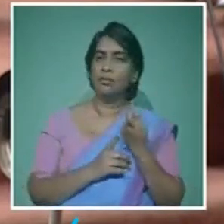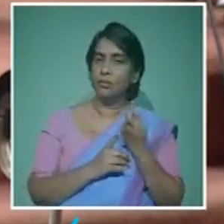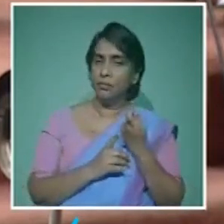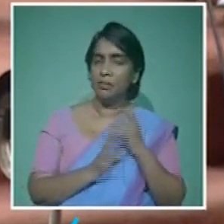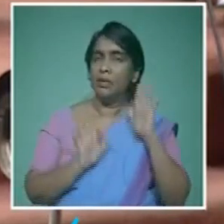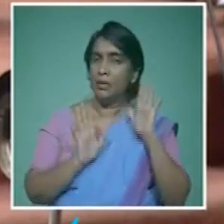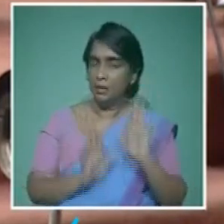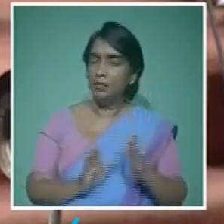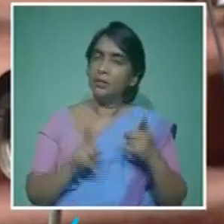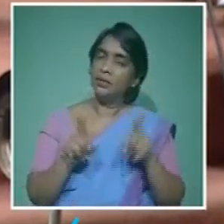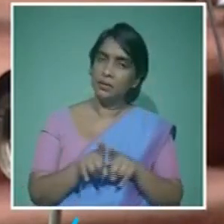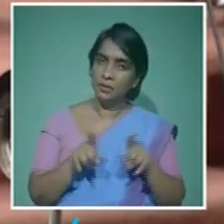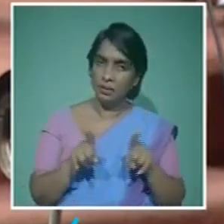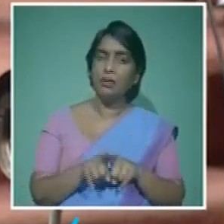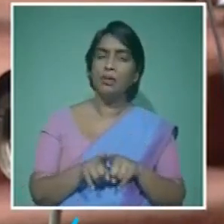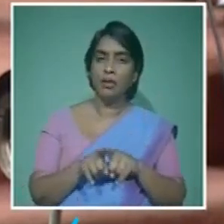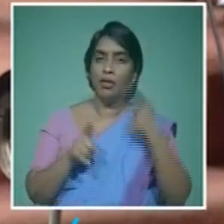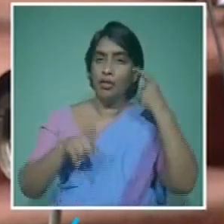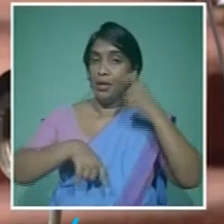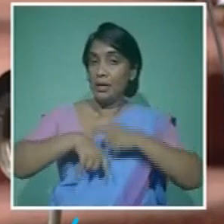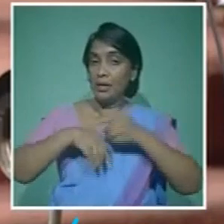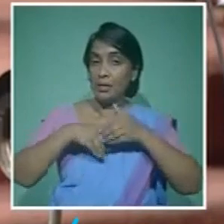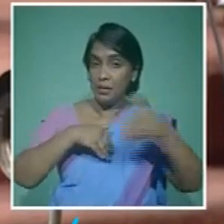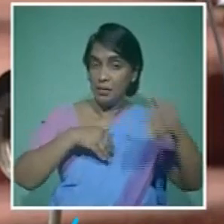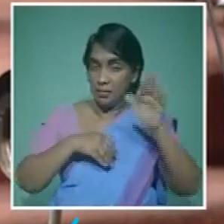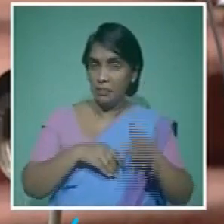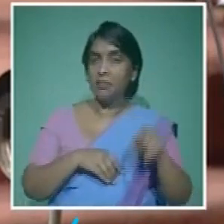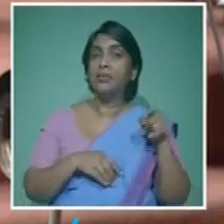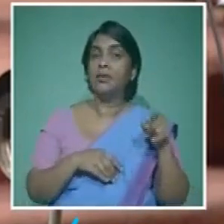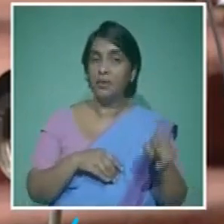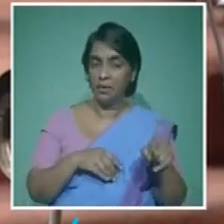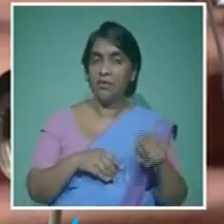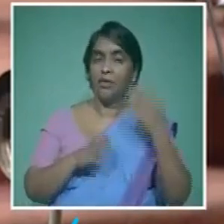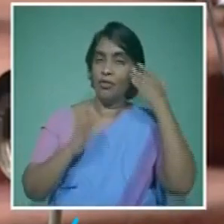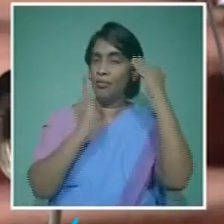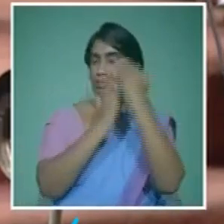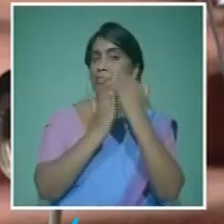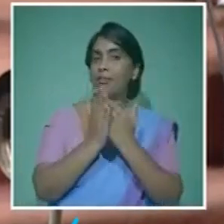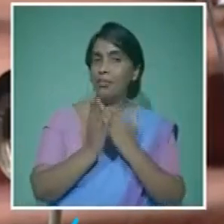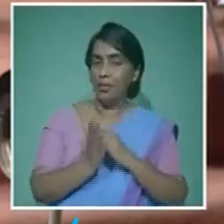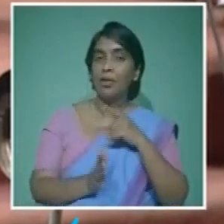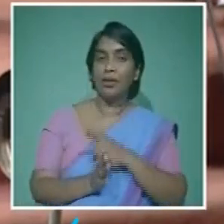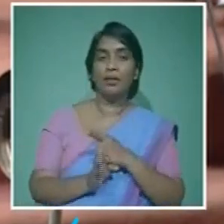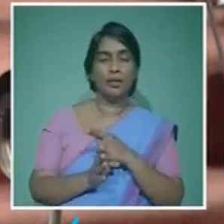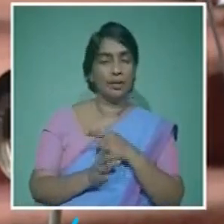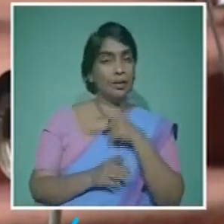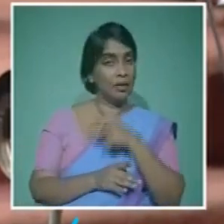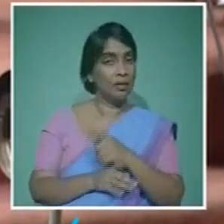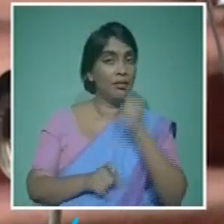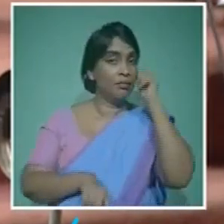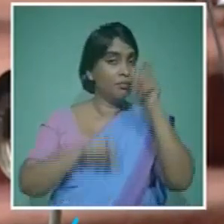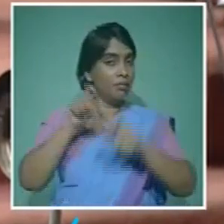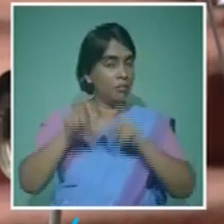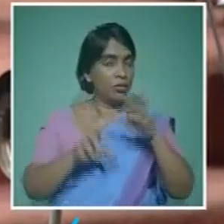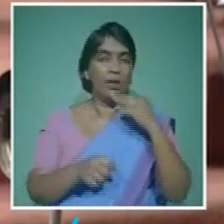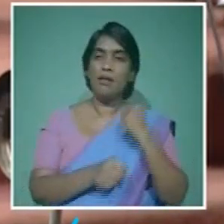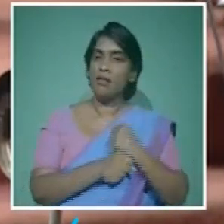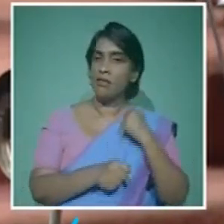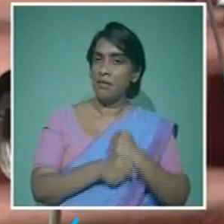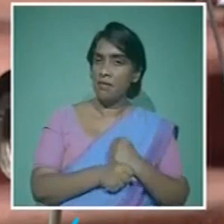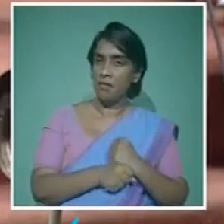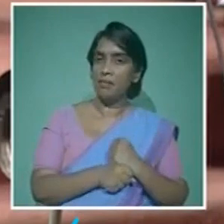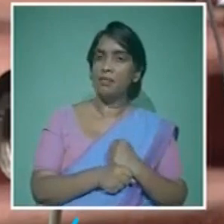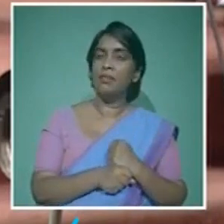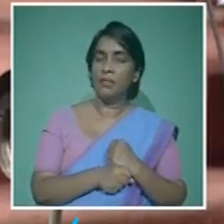கொண்டிருக்கின்ற காலத்திலும் கூட அந்த விஷயங்களிலே இங்கு இருக்கக்கூடிய அரசோ அதிகாரிகளோ எந்த பிரச்சனையும்